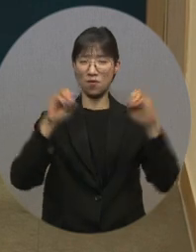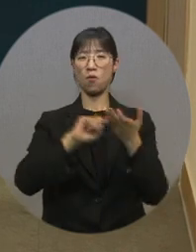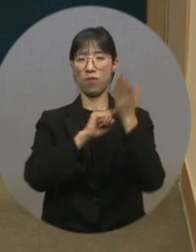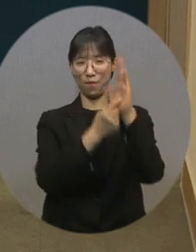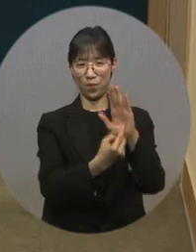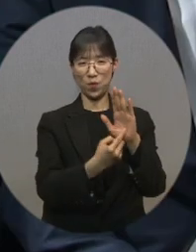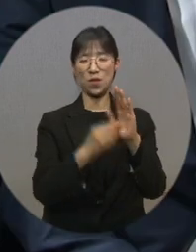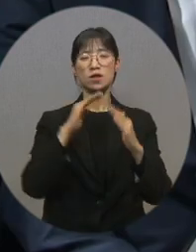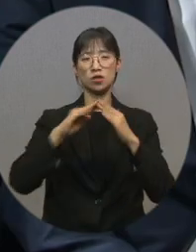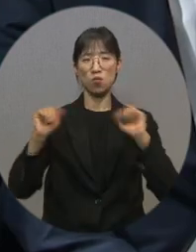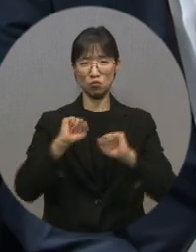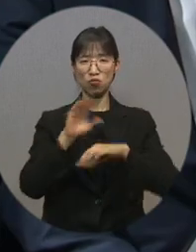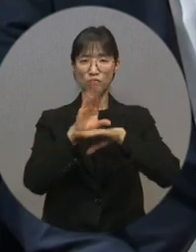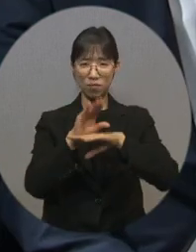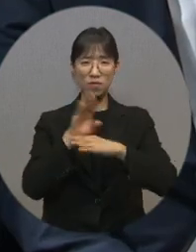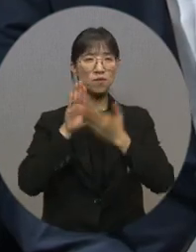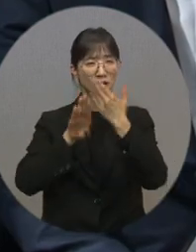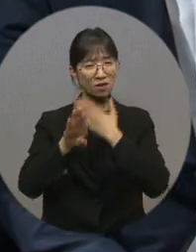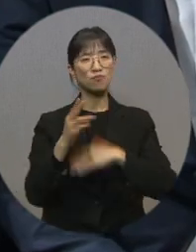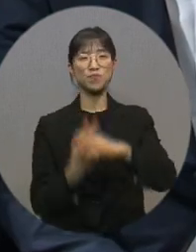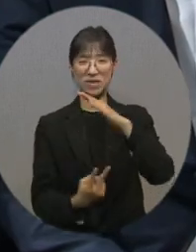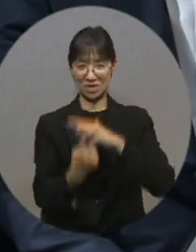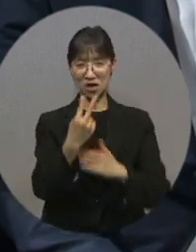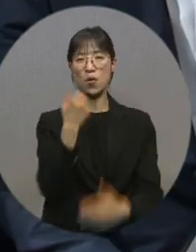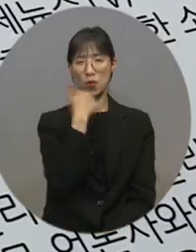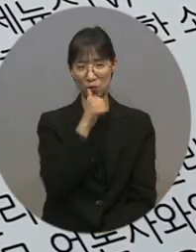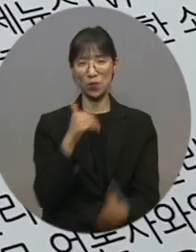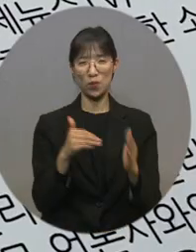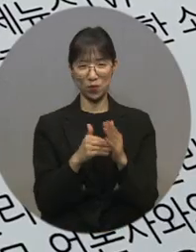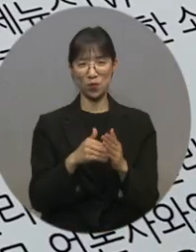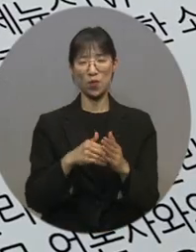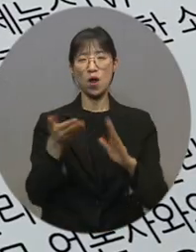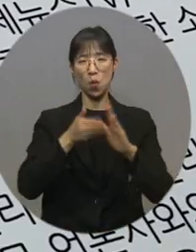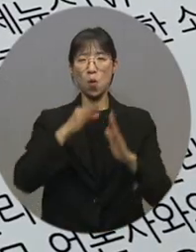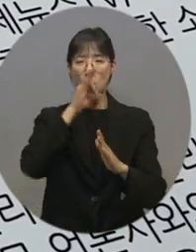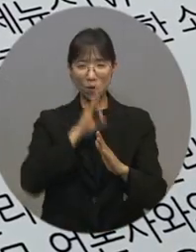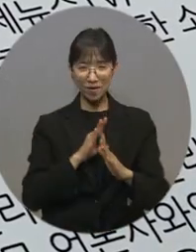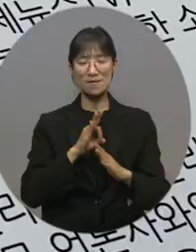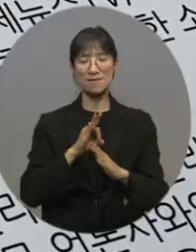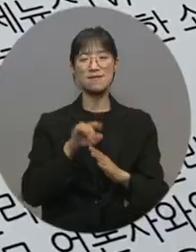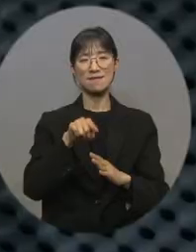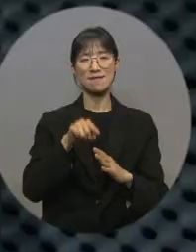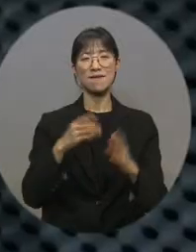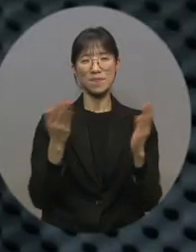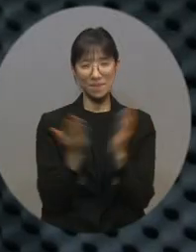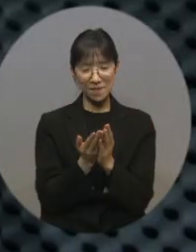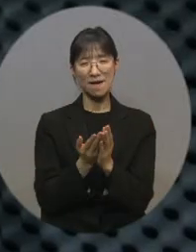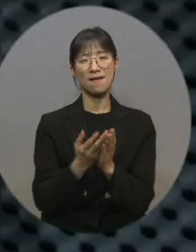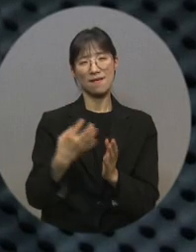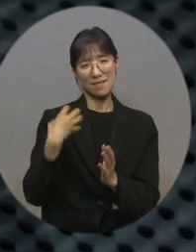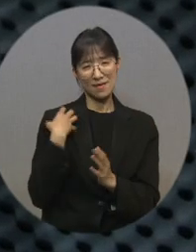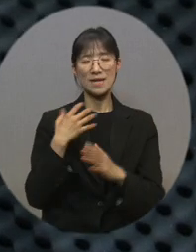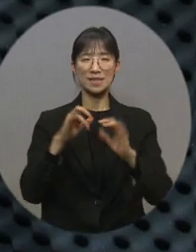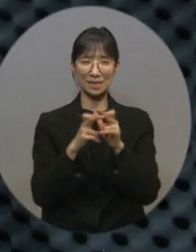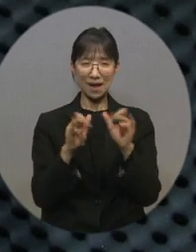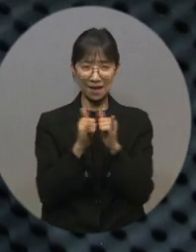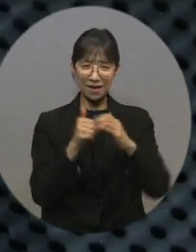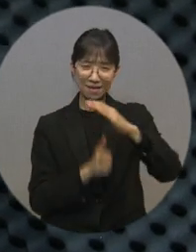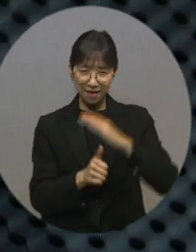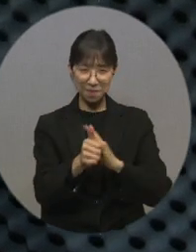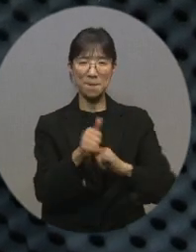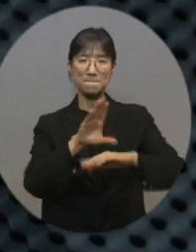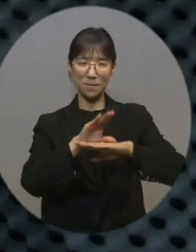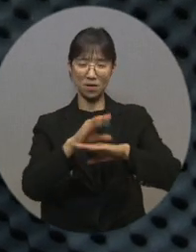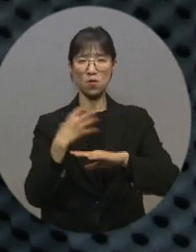통해 전북방송의 향후 비전을 소개, 공익 채널이라는 사명감을 가지고 장애인을 대변하는 방송으로서의